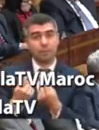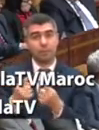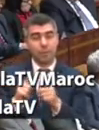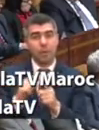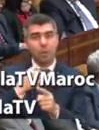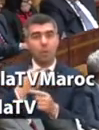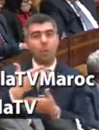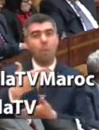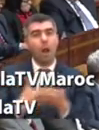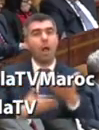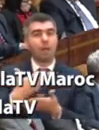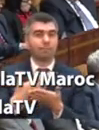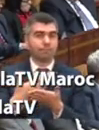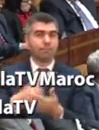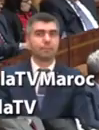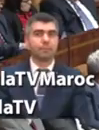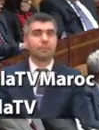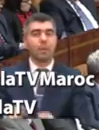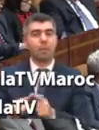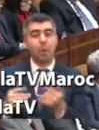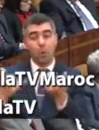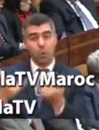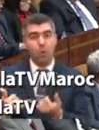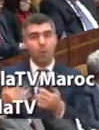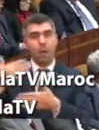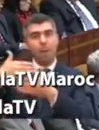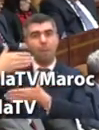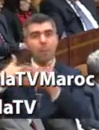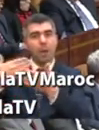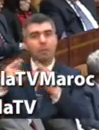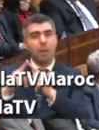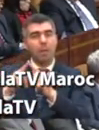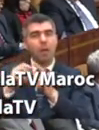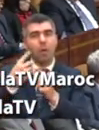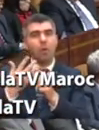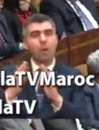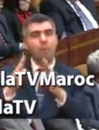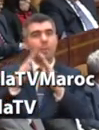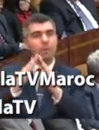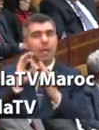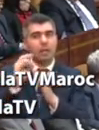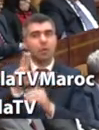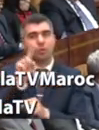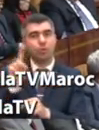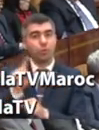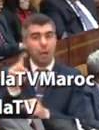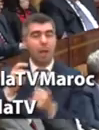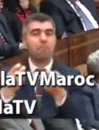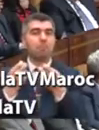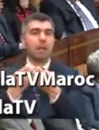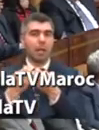ديال الشواهد. حنا اليوم بنا غير شواهدين نبنيو غير فين نسكنوا في الجامعات. ونعطيك مثال السيد الوزير، فيما